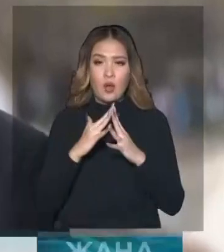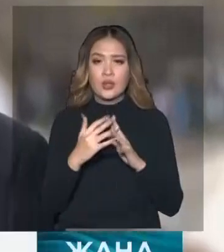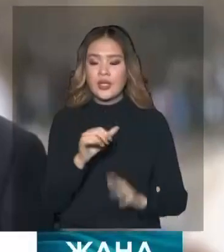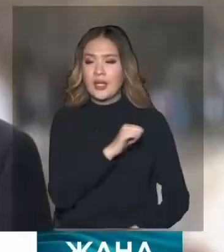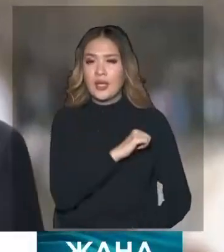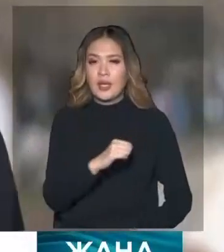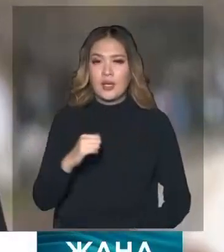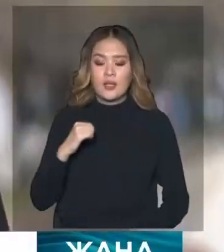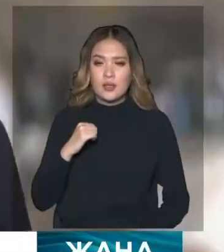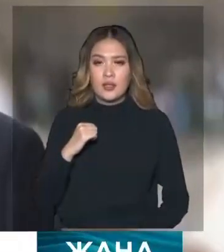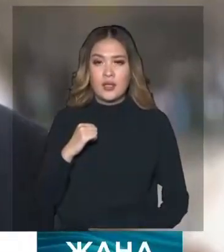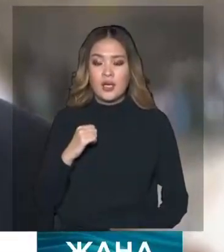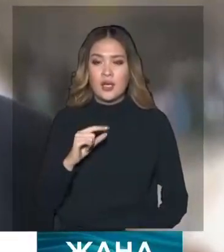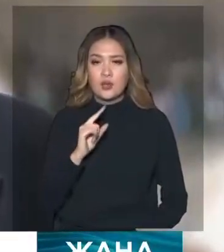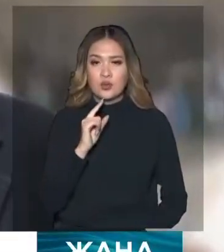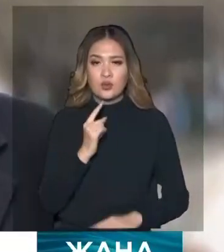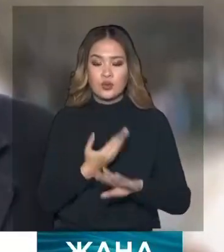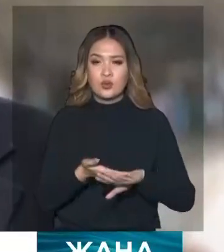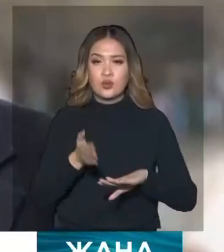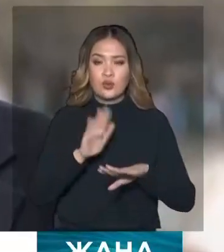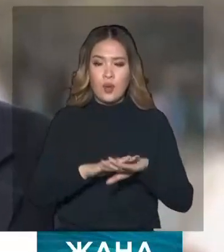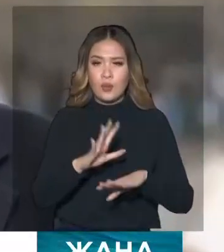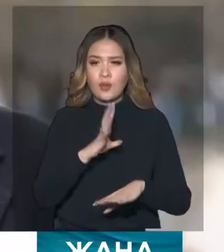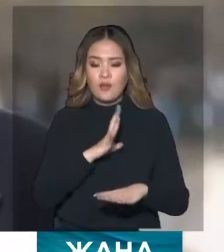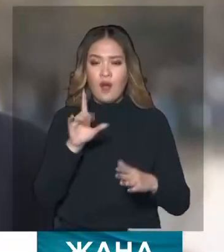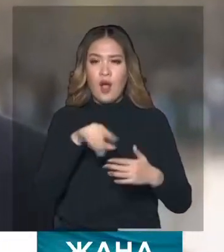бір қиын вопрос осы,